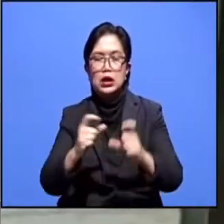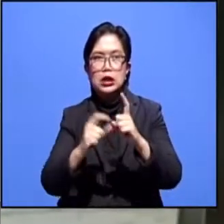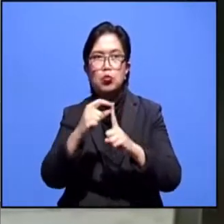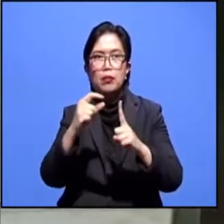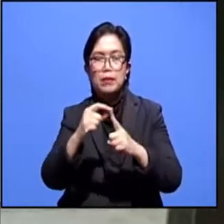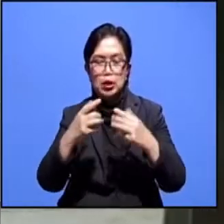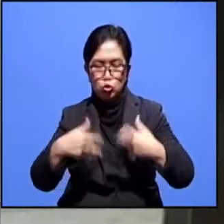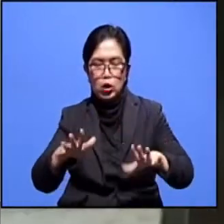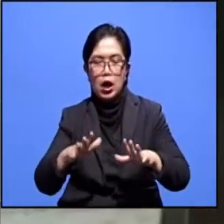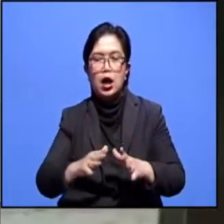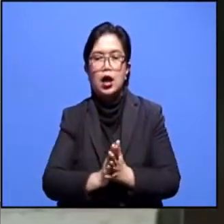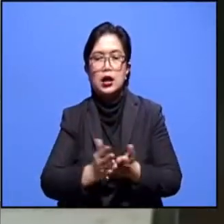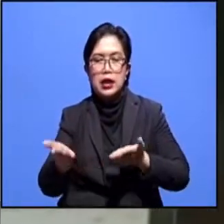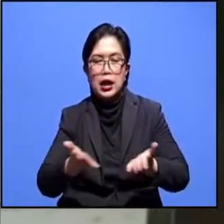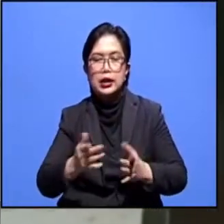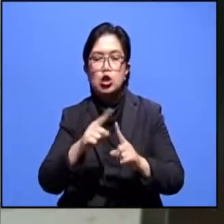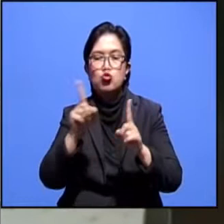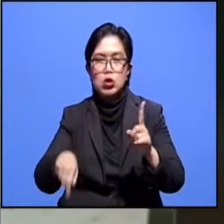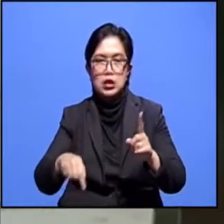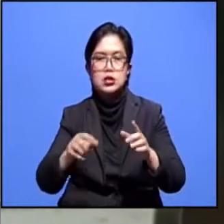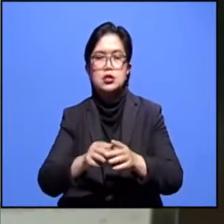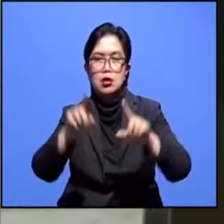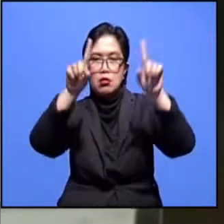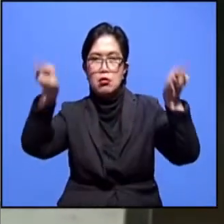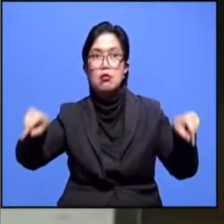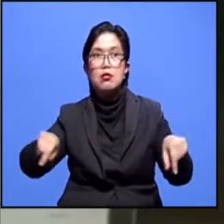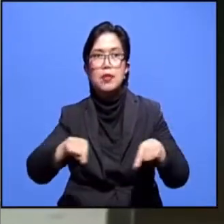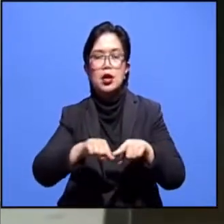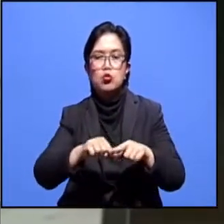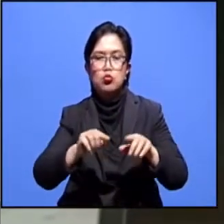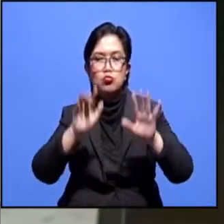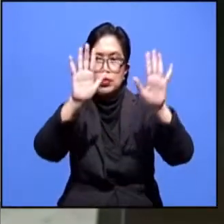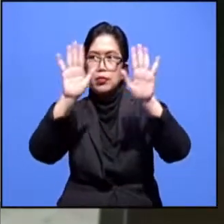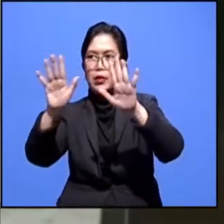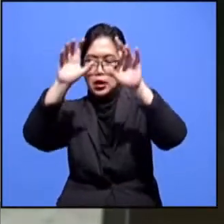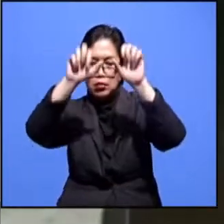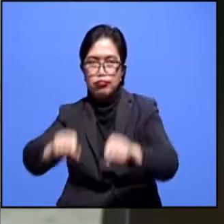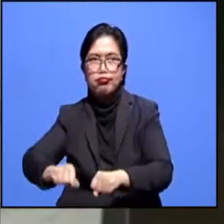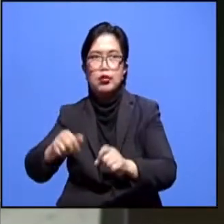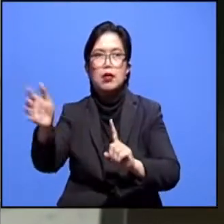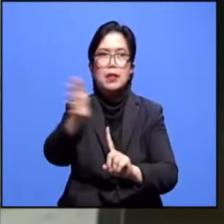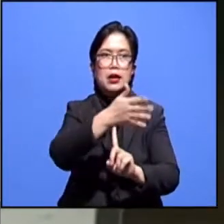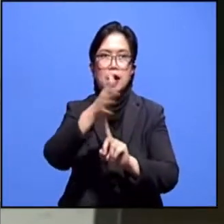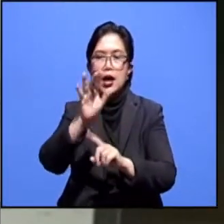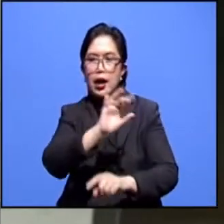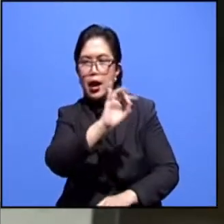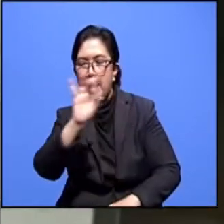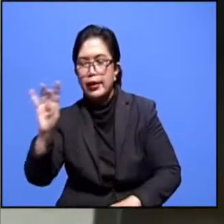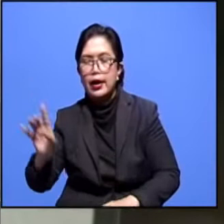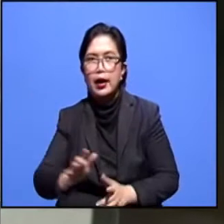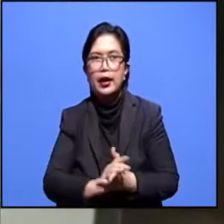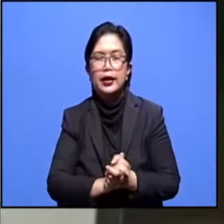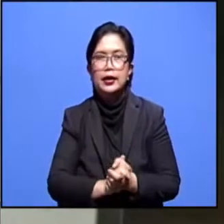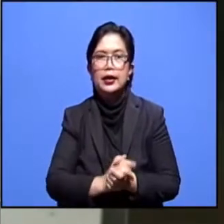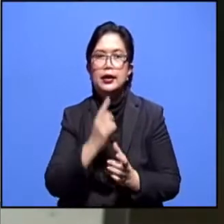namanya Satpol PP itu membantu menertibkan spanduk, baliho, bendera, termasuk